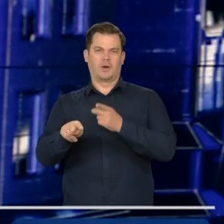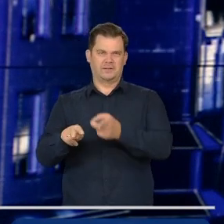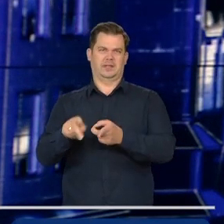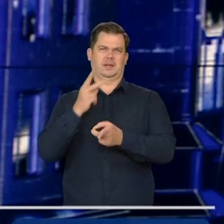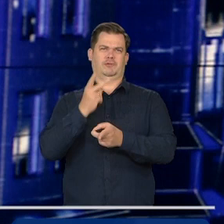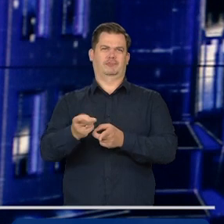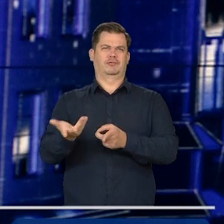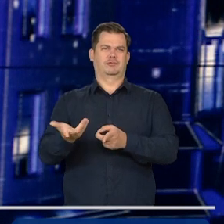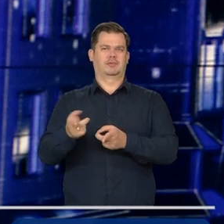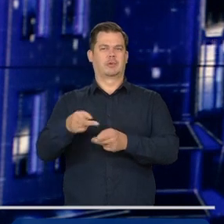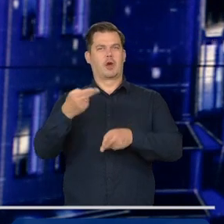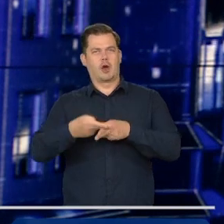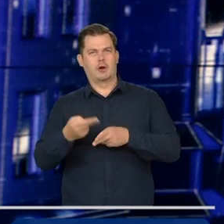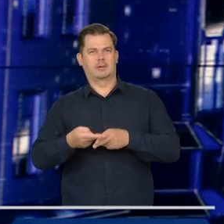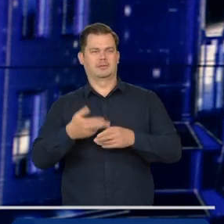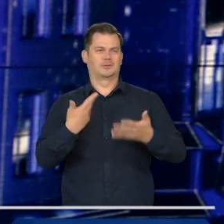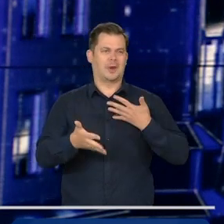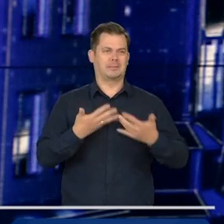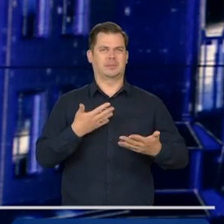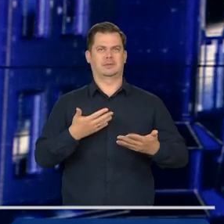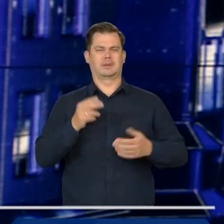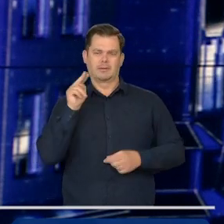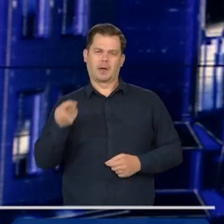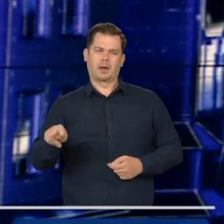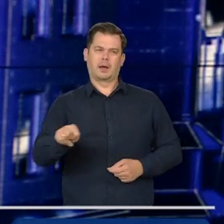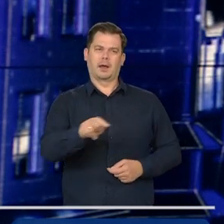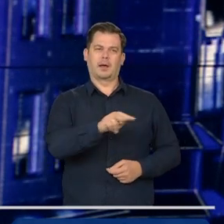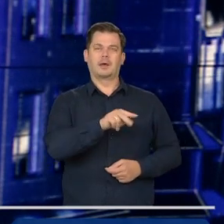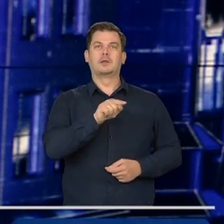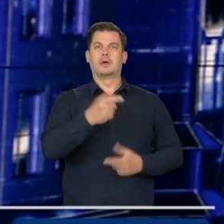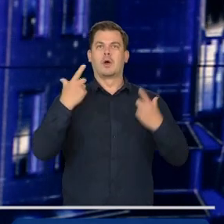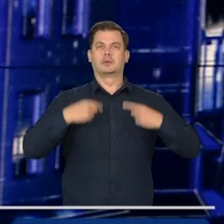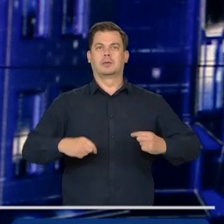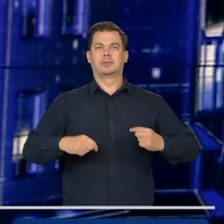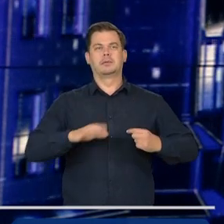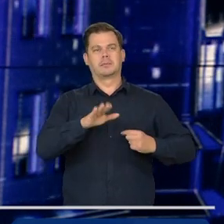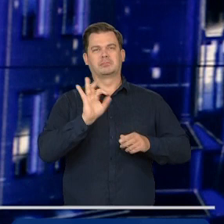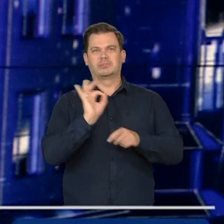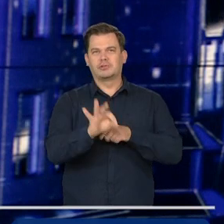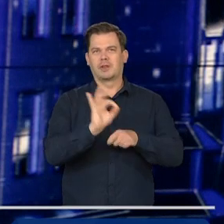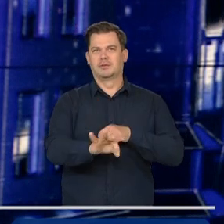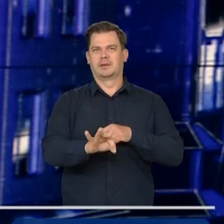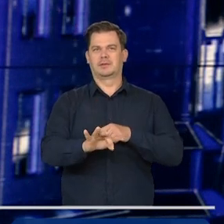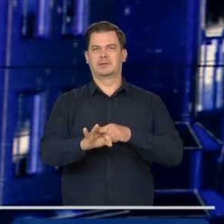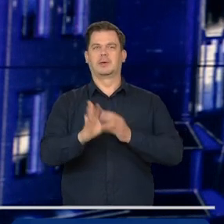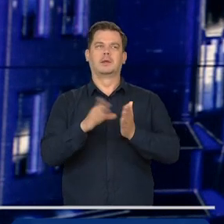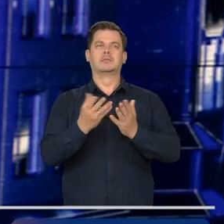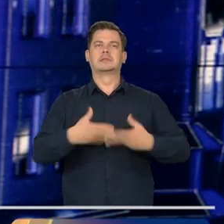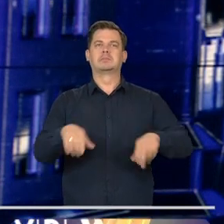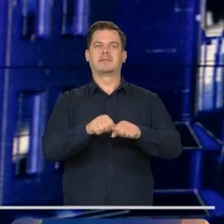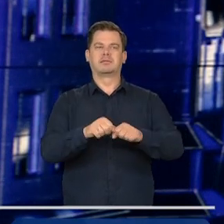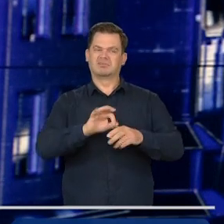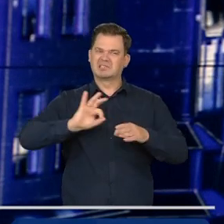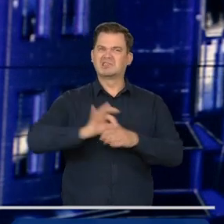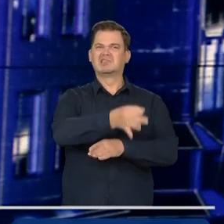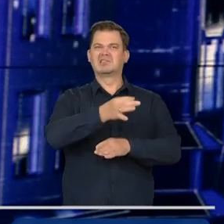osoby, które są chore, słabe. Widzi te osoby, które są właśnie prześladowane ze względu na sprawiedliwość,